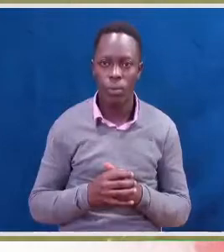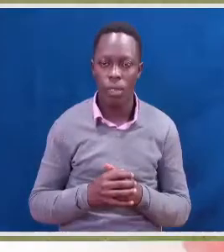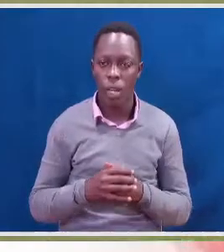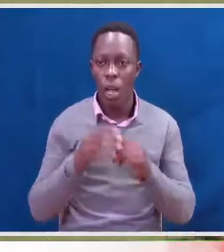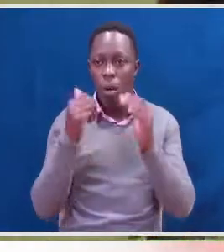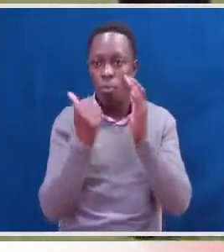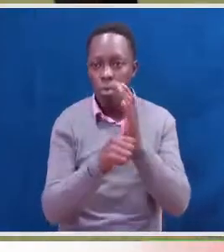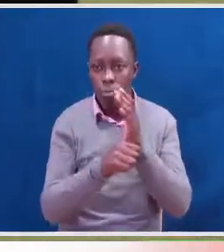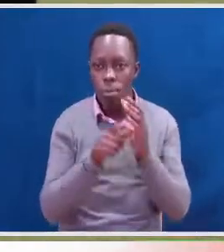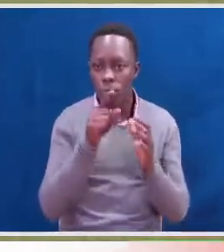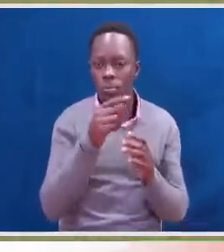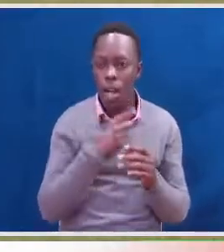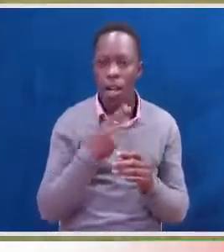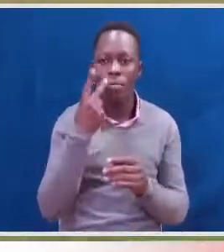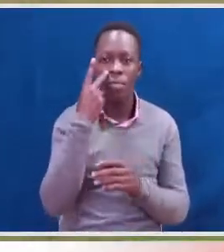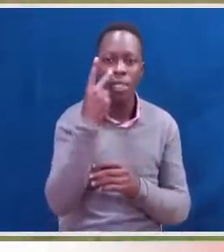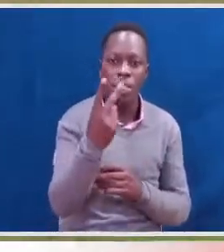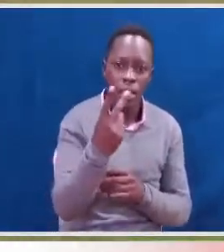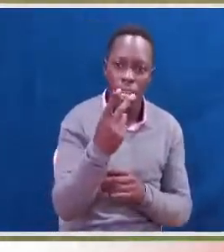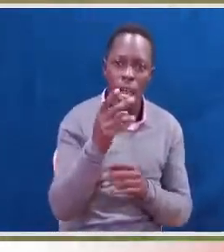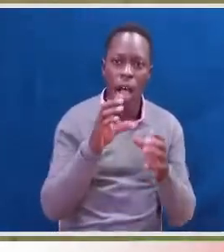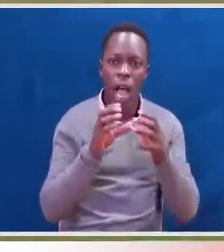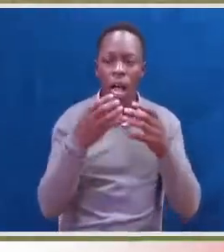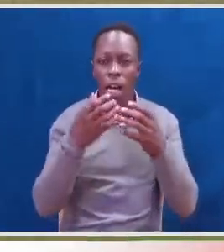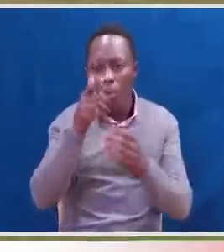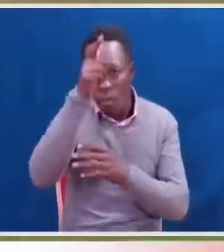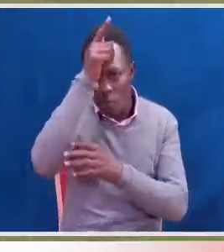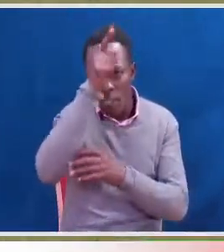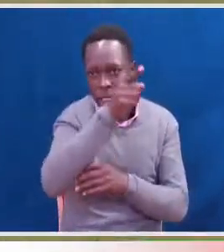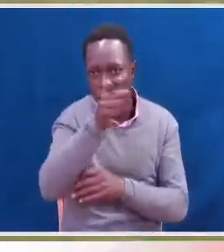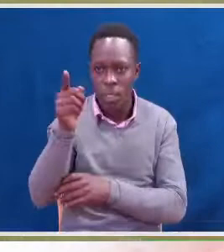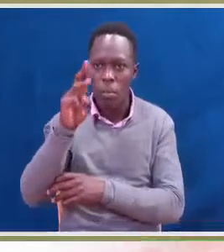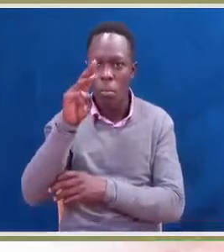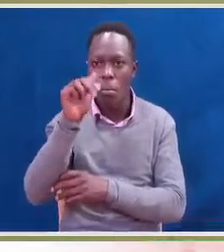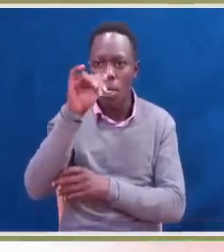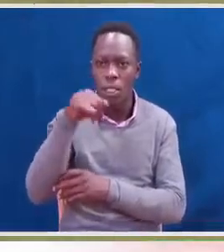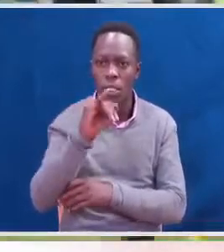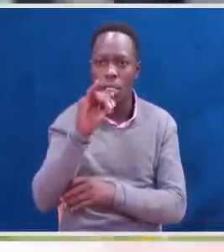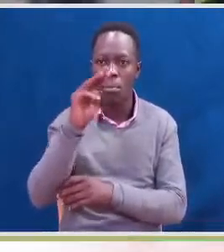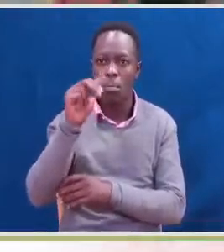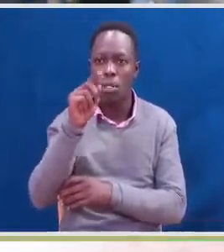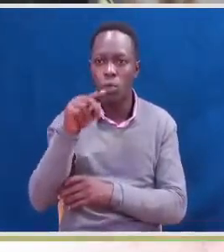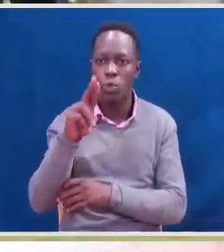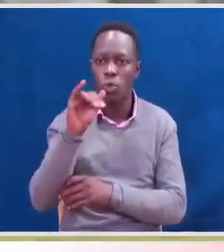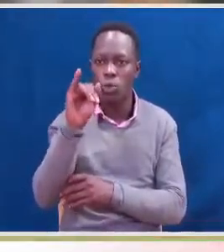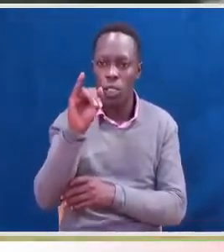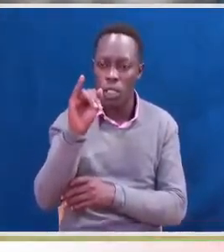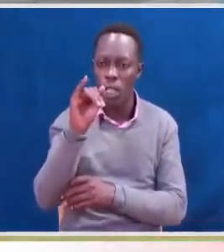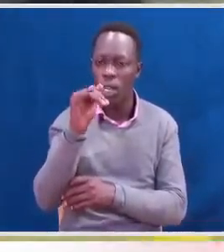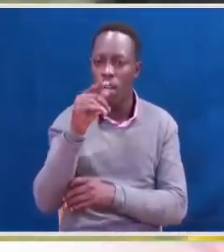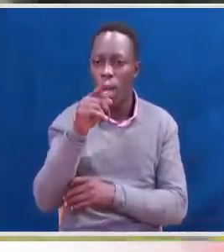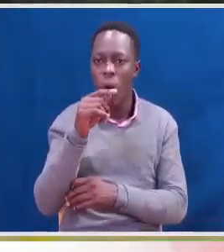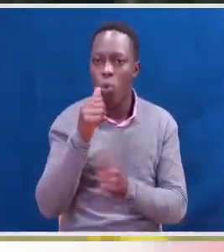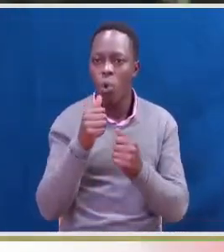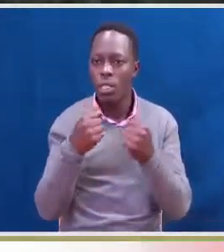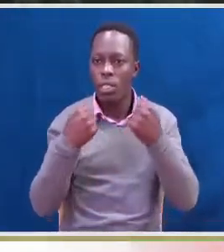Tatizo hili linaonekana kukita mizizi katika klabu za mashinani. Klabu ya Maji Mazuri kutoka Kuibate, kaunti ya Baringo, inayoshiriki ligi ya